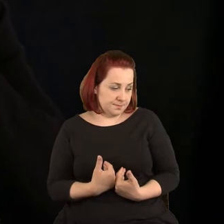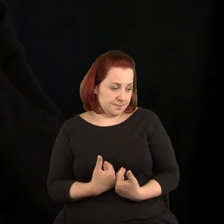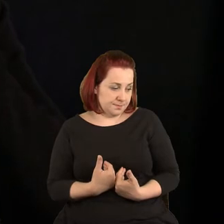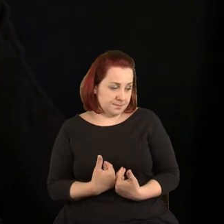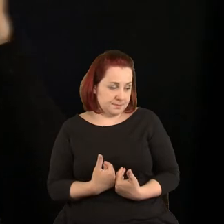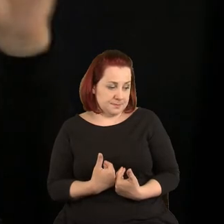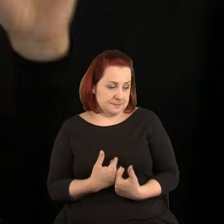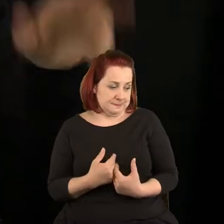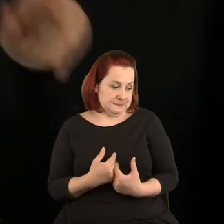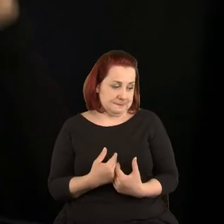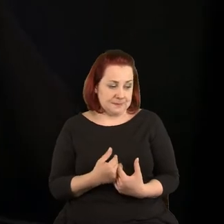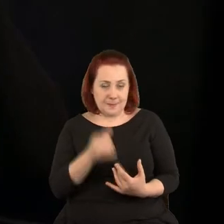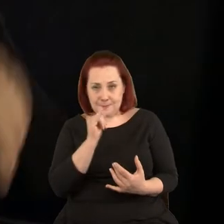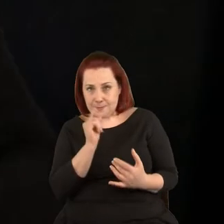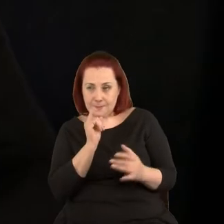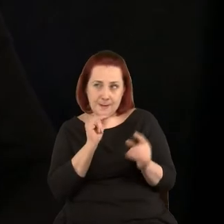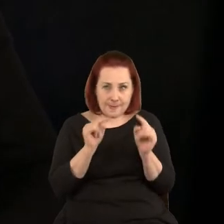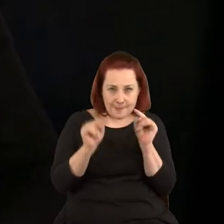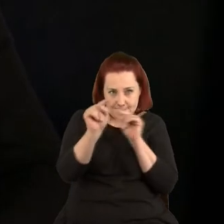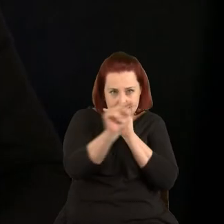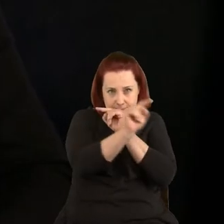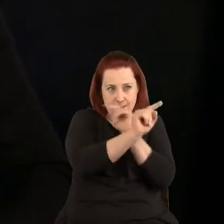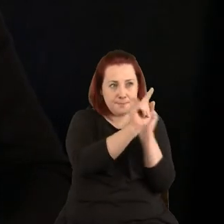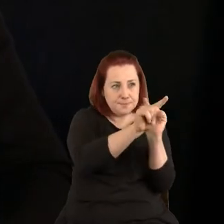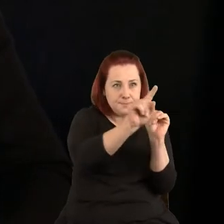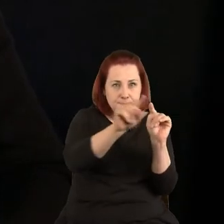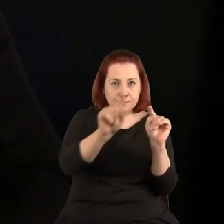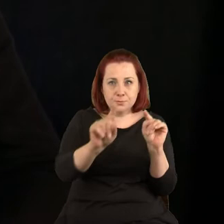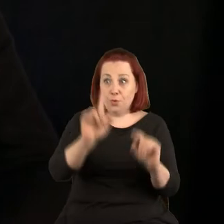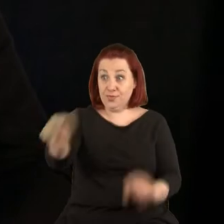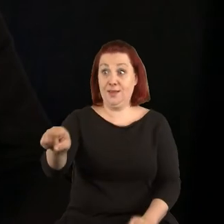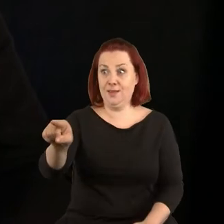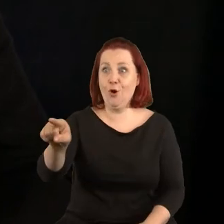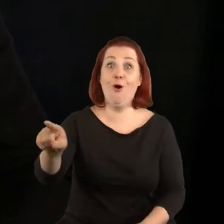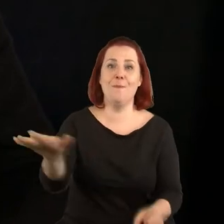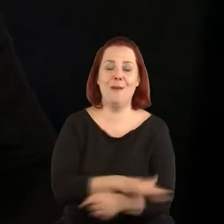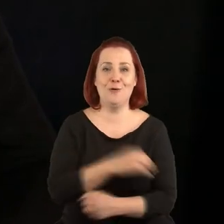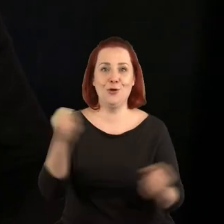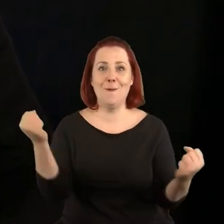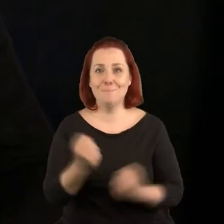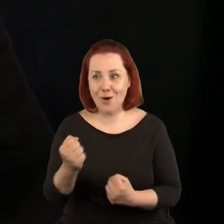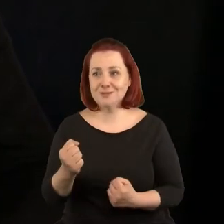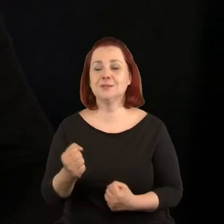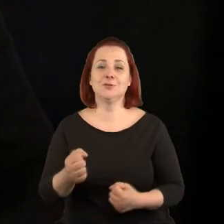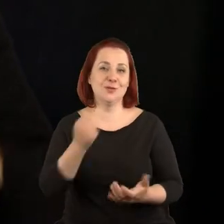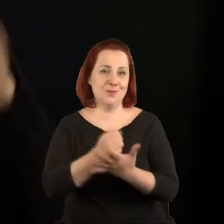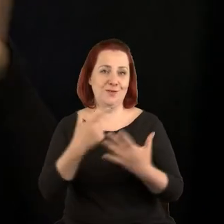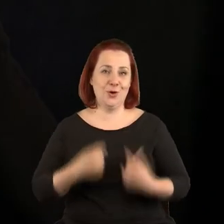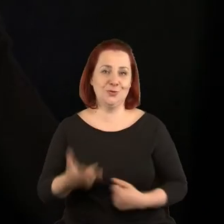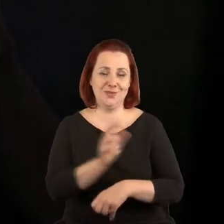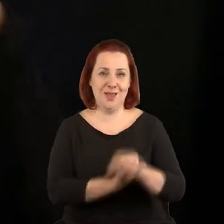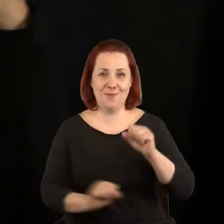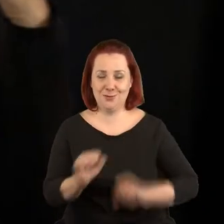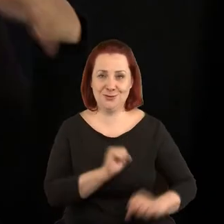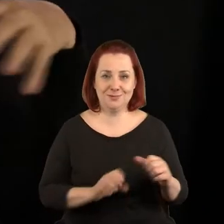NEDUE, RABE i tak dalej i będziesz ty, prawda? Zostałam tym pełnomocnikiem do spraw osób z niepełnosprawnością i w